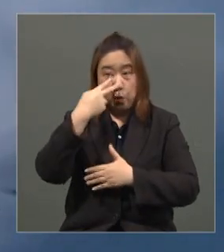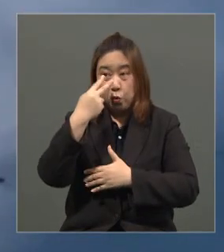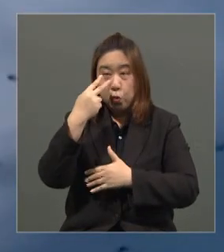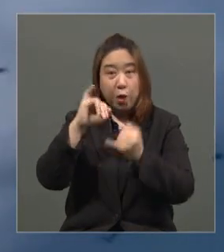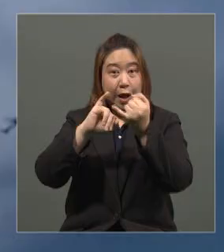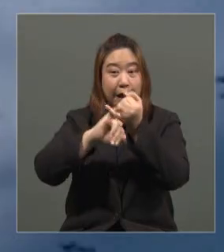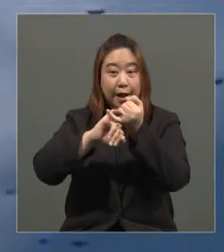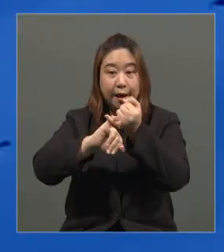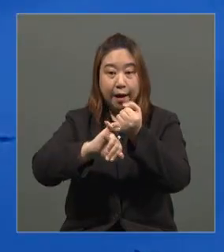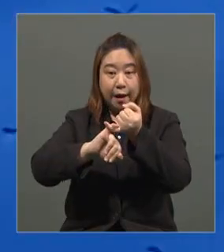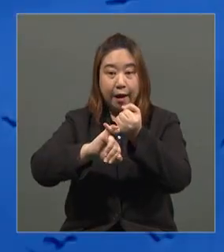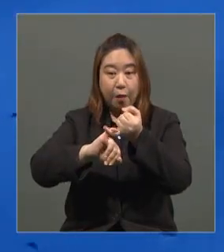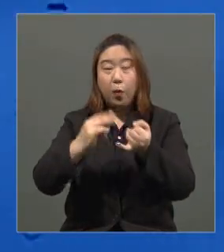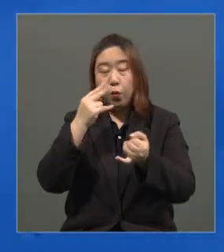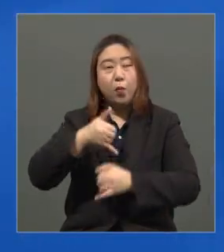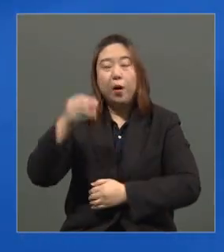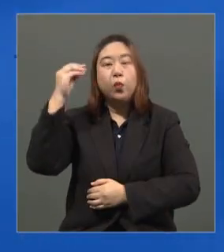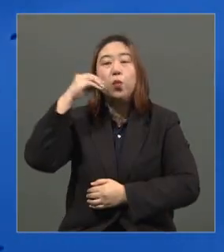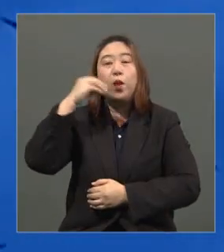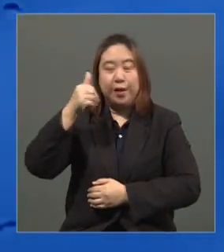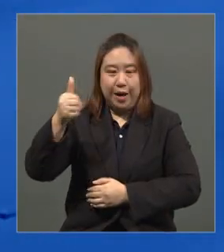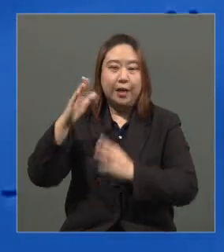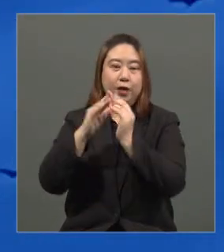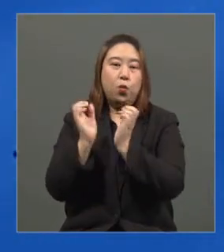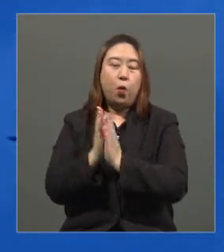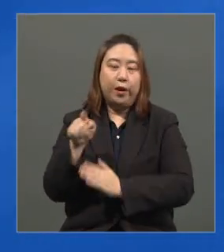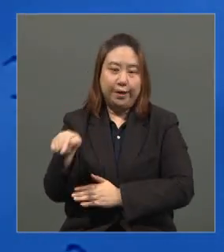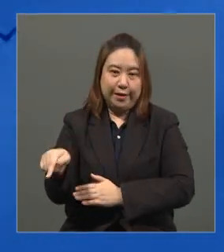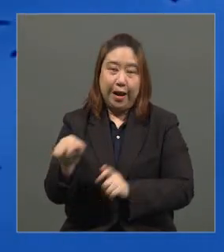ค้างคาวแม่ไก่ก็เดินทางไปได้ทุกวันที่วัดก้าวช่างห่างจาก